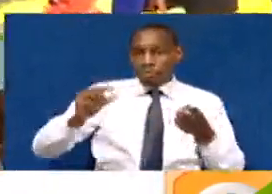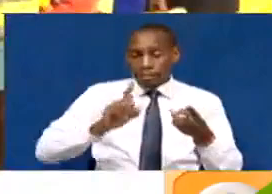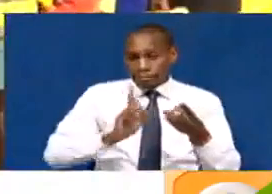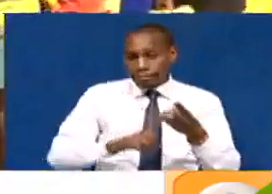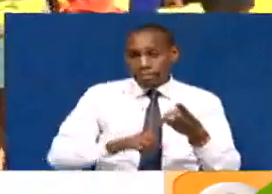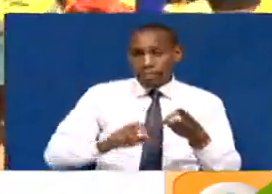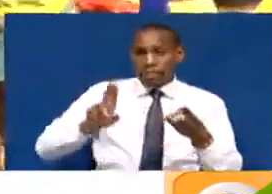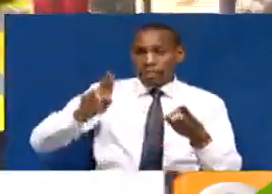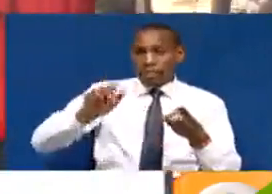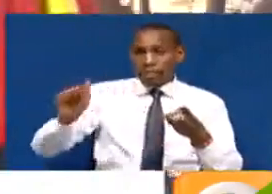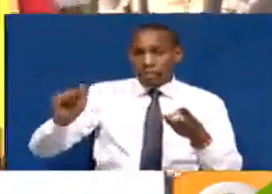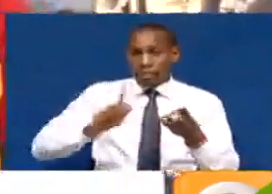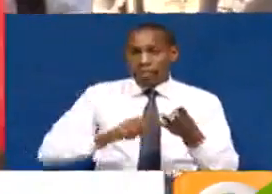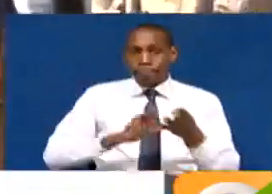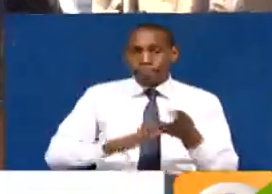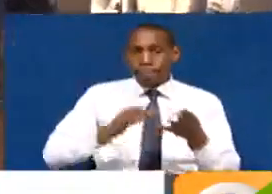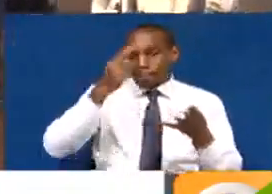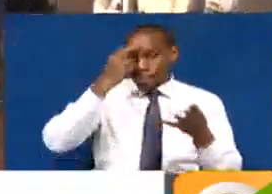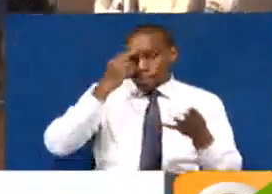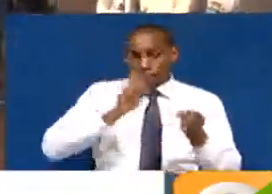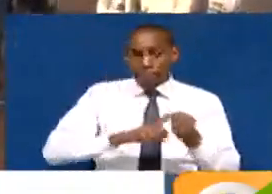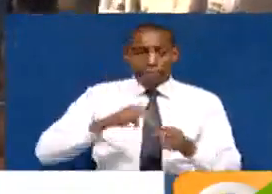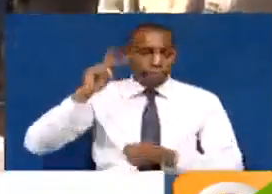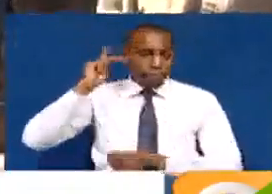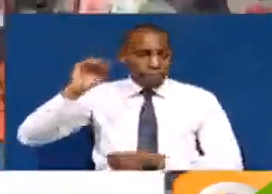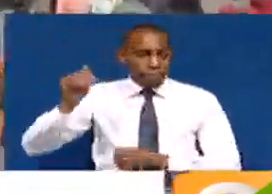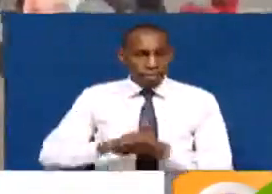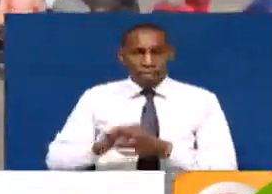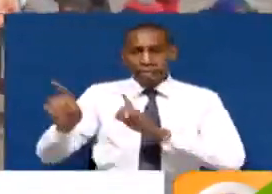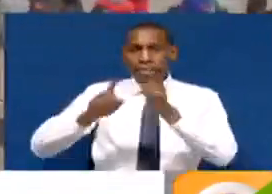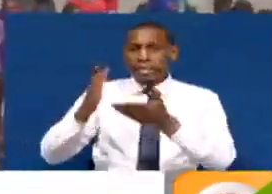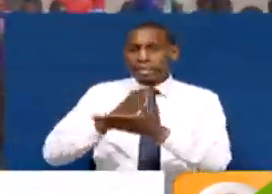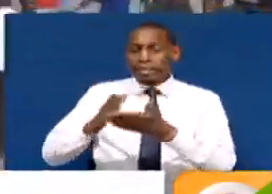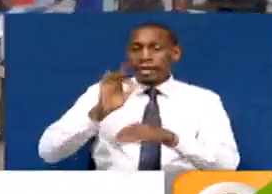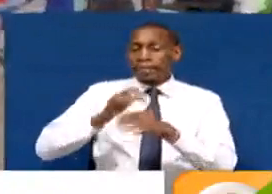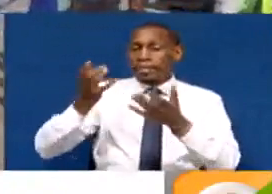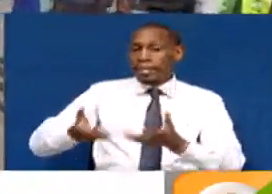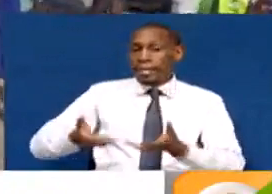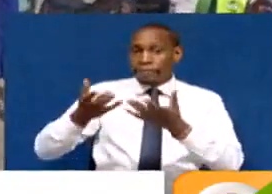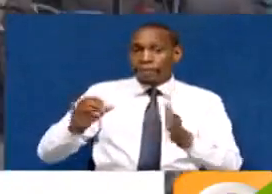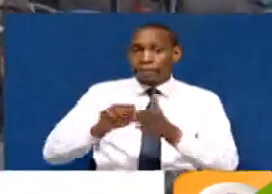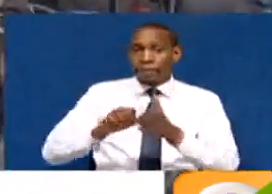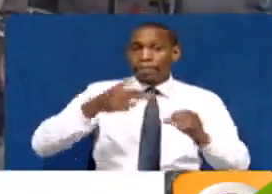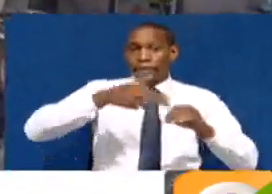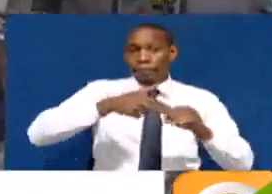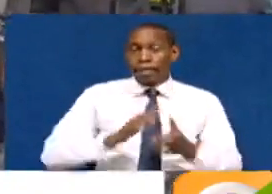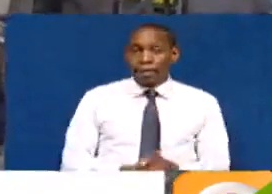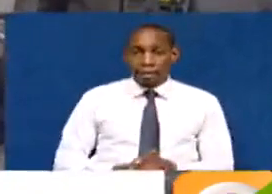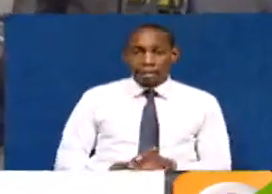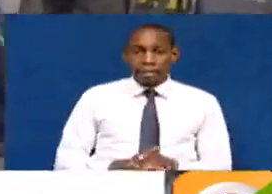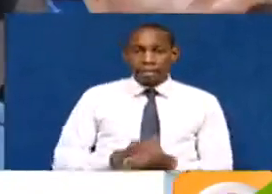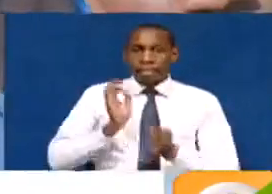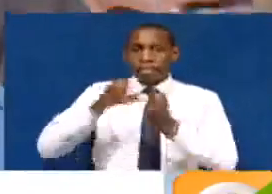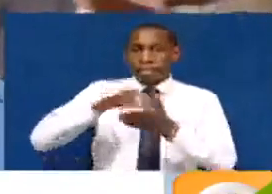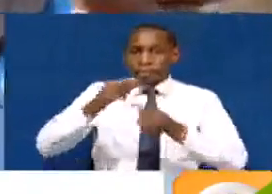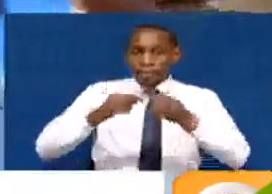Wasingishu, Trans Nzoia, Narok and Kisii counties, with the transport sector being the worst hit by the crisis. Na hii hali